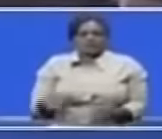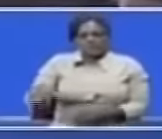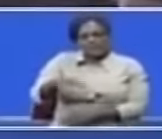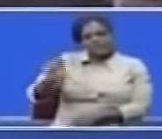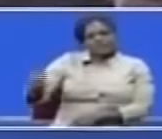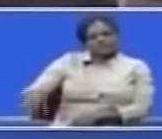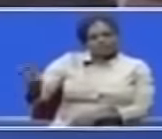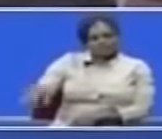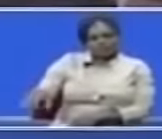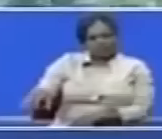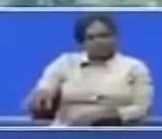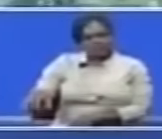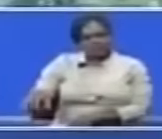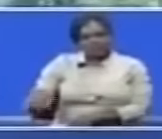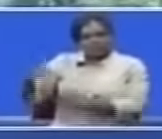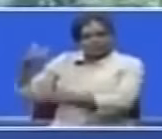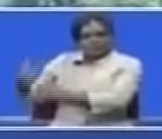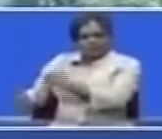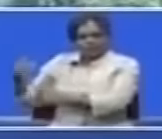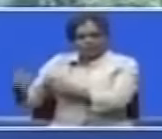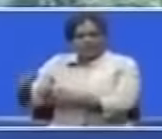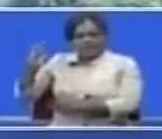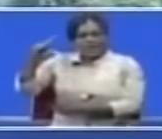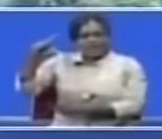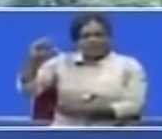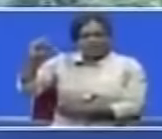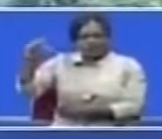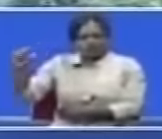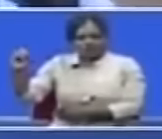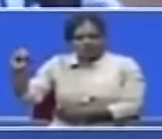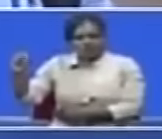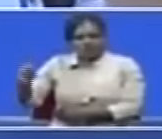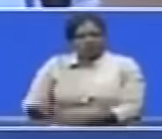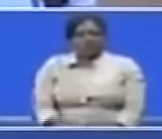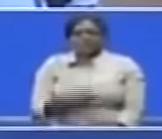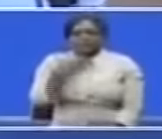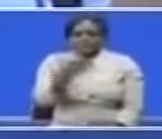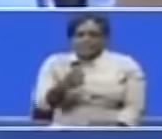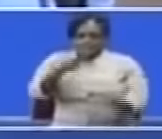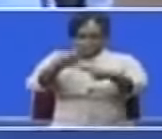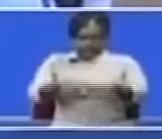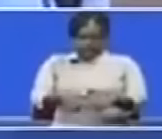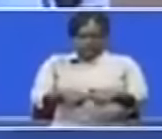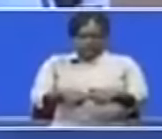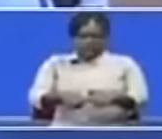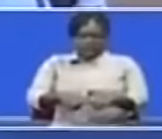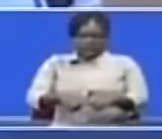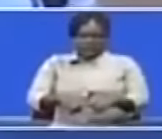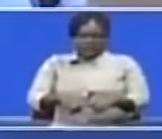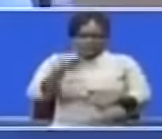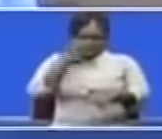soko la Chesamisi lililoko mpakani mwa wilaya za Mlima Elgon na Kimilili. Walimwambia akae chini,